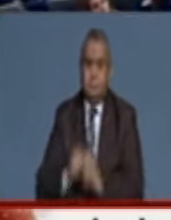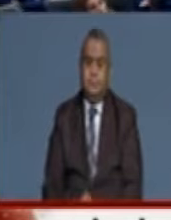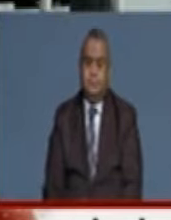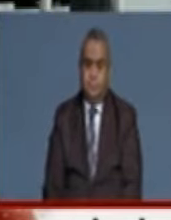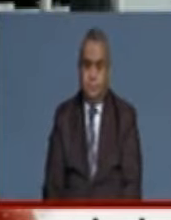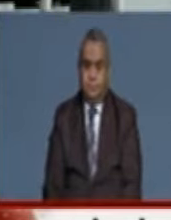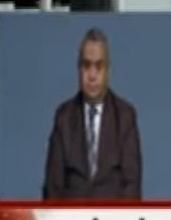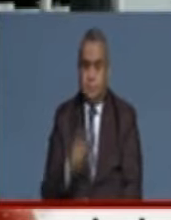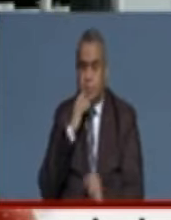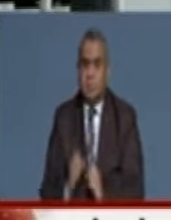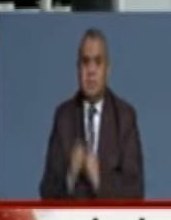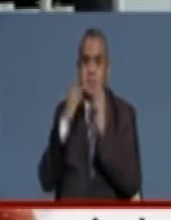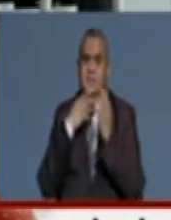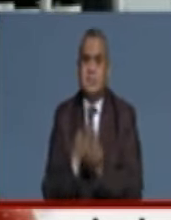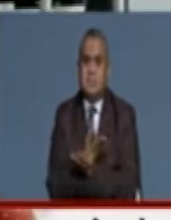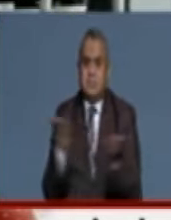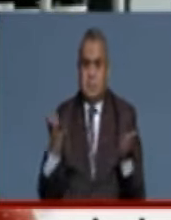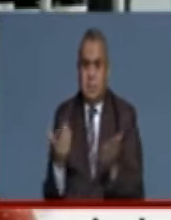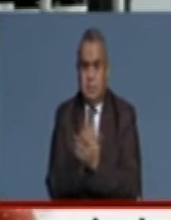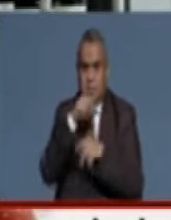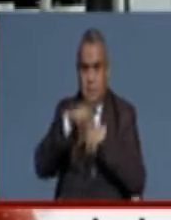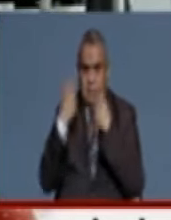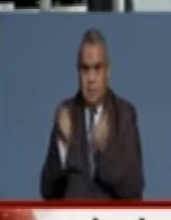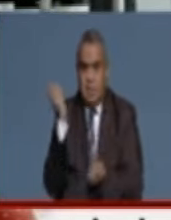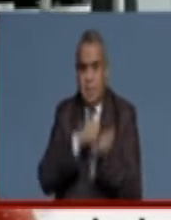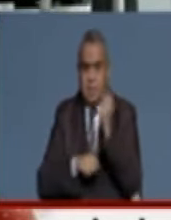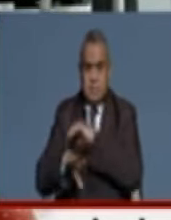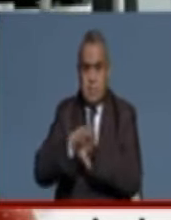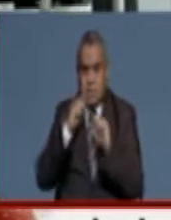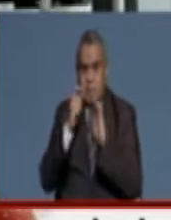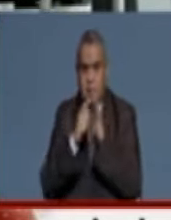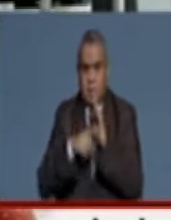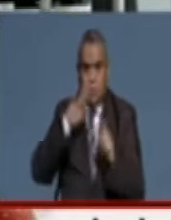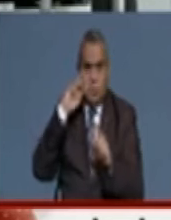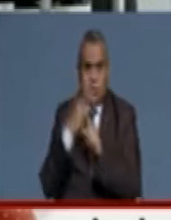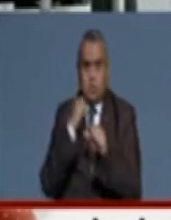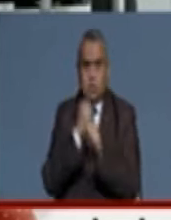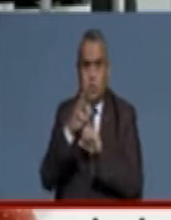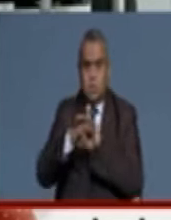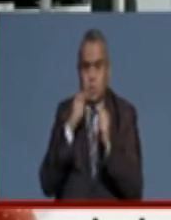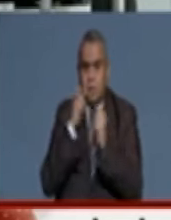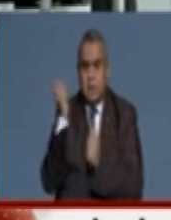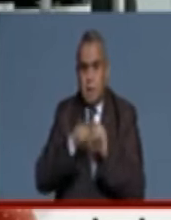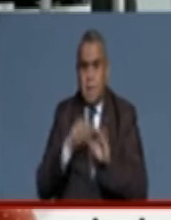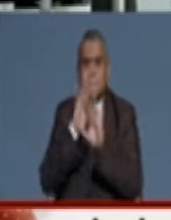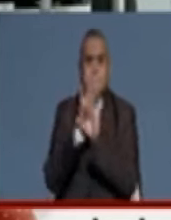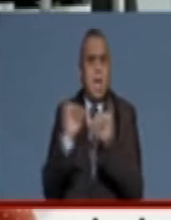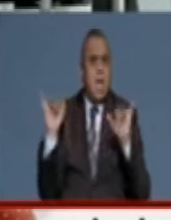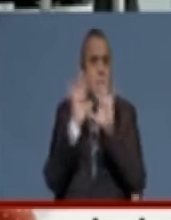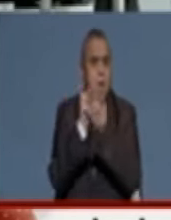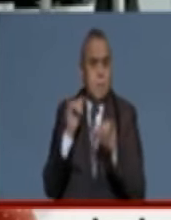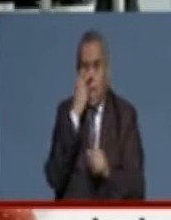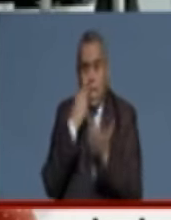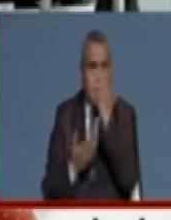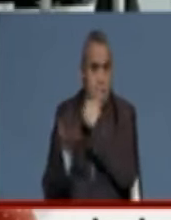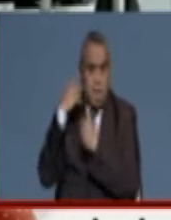فندم. صباح الخير يا فندم، احنا النهارده متواجدين في مصنع نوفا للتنميه الصناعيه، بنشهد تشغيل المصنع بنسبه 100%. في في الفترة الماضية تم